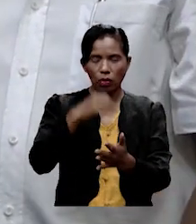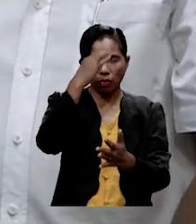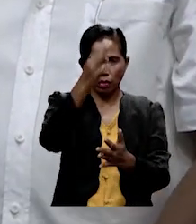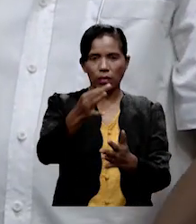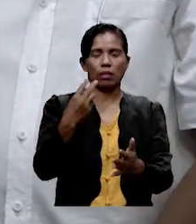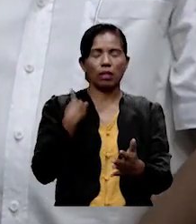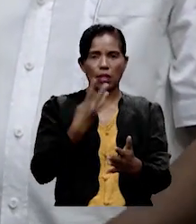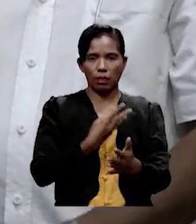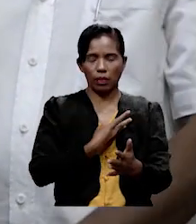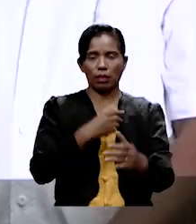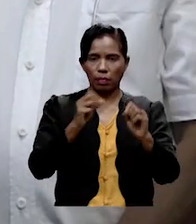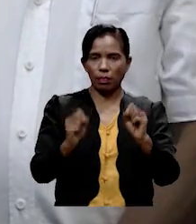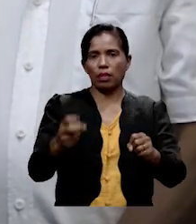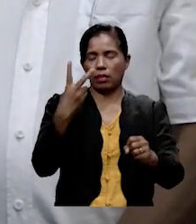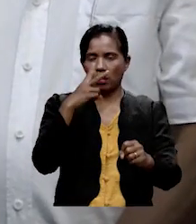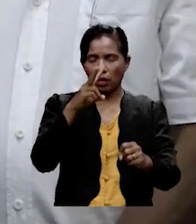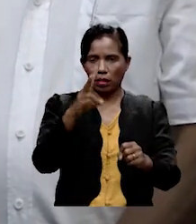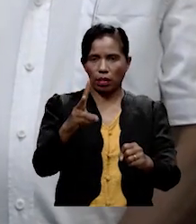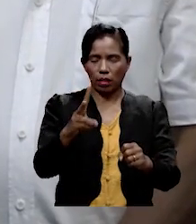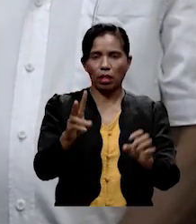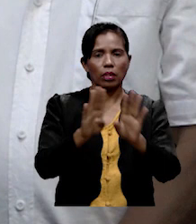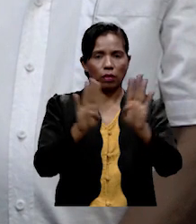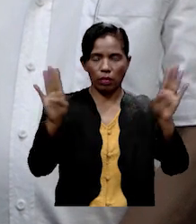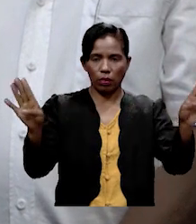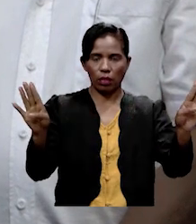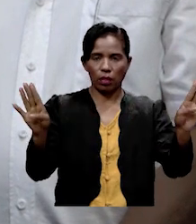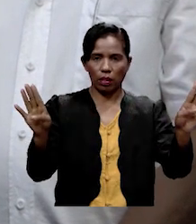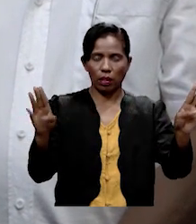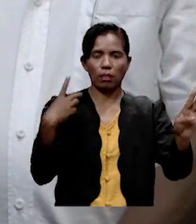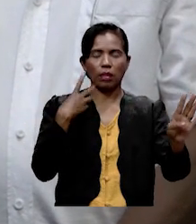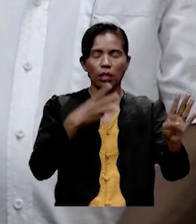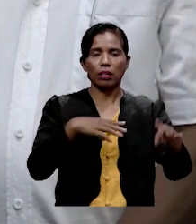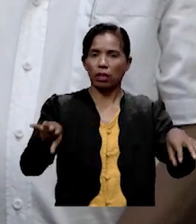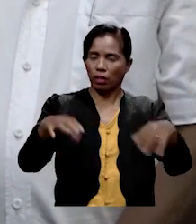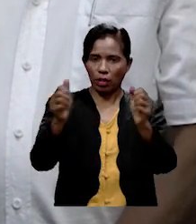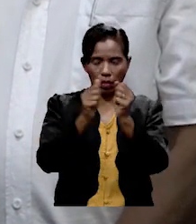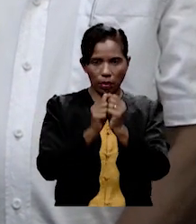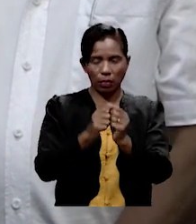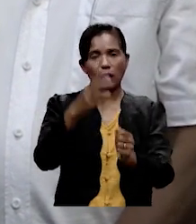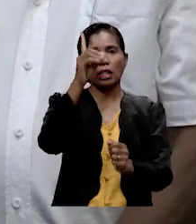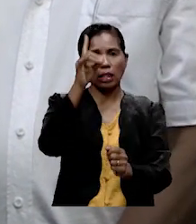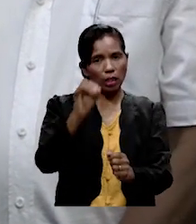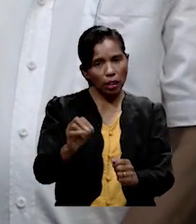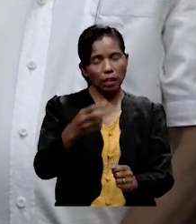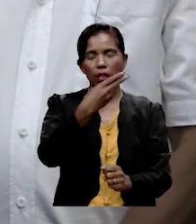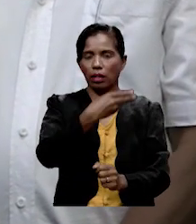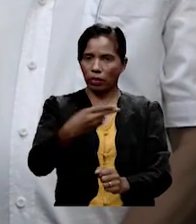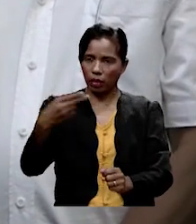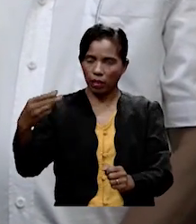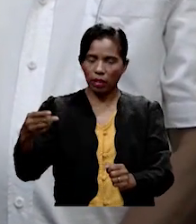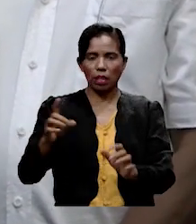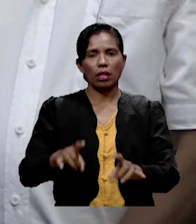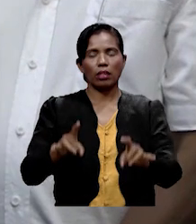bisa benar-benar memperluas connectivity between Dili Indonesia and even in the